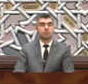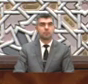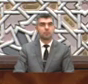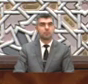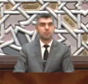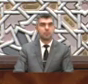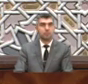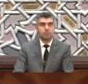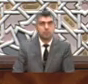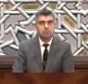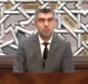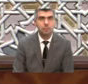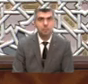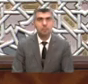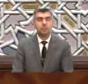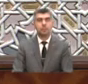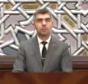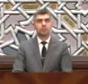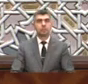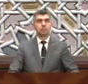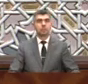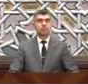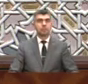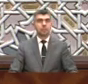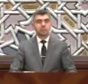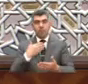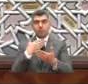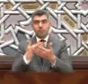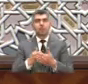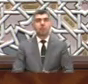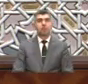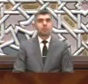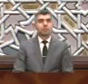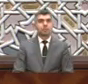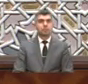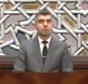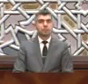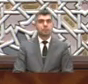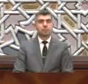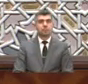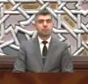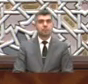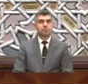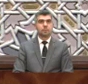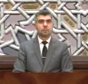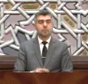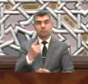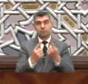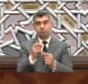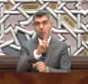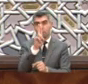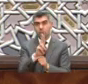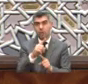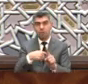شكرا السيد النائب. شكرا. هل هناك من